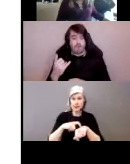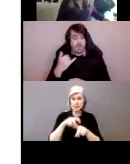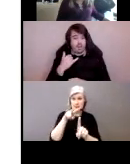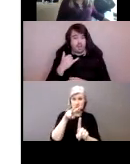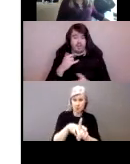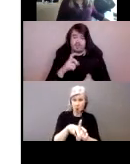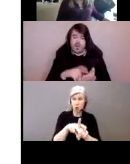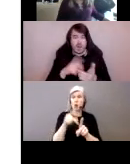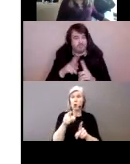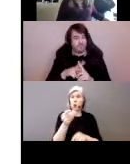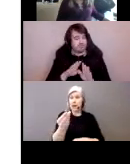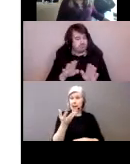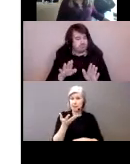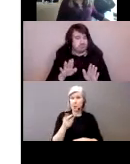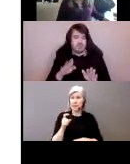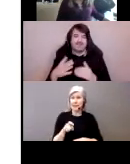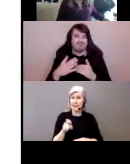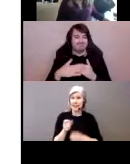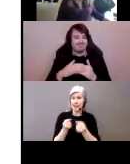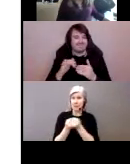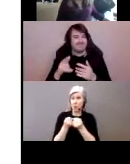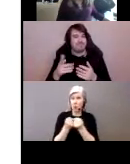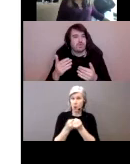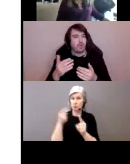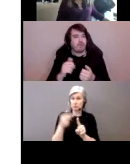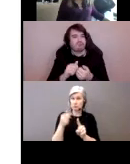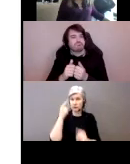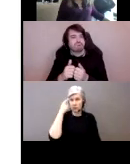lorsque vous prenez rendez-vous et laissez-nous savoir si vous avez besoin d'un transport.